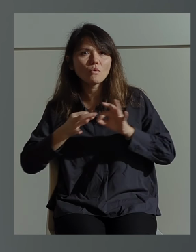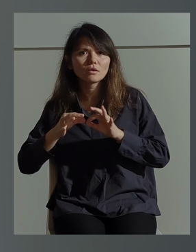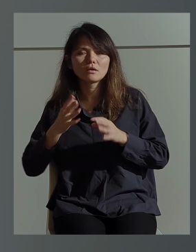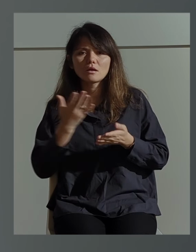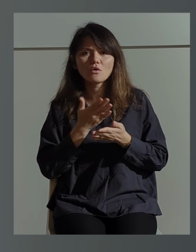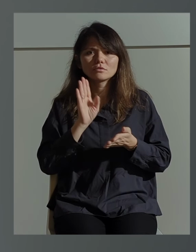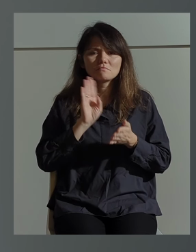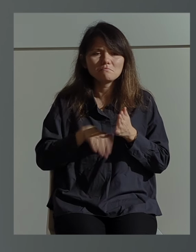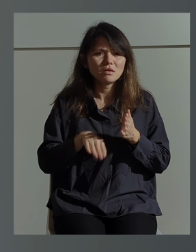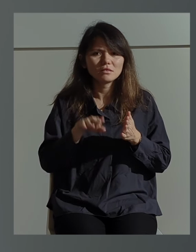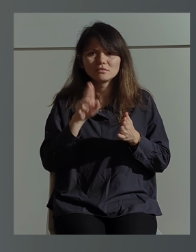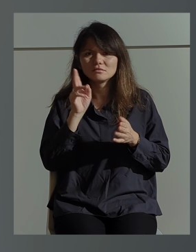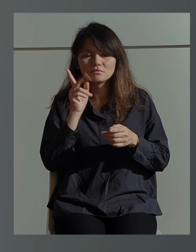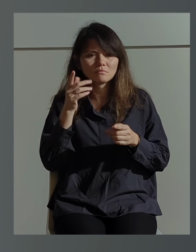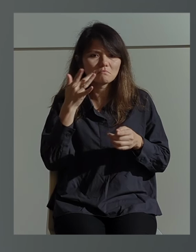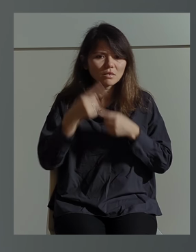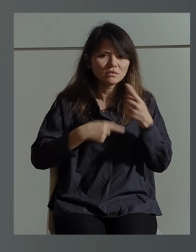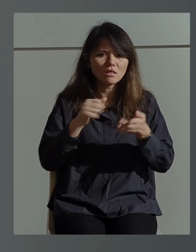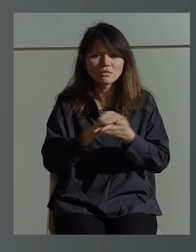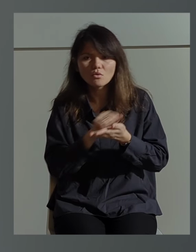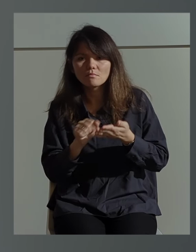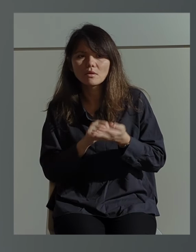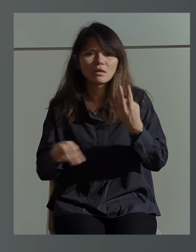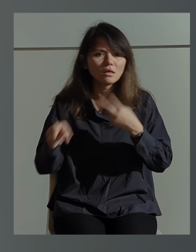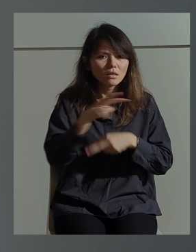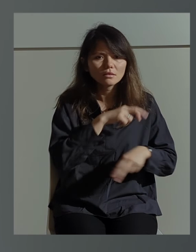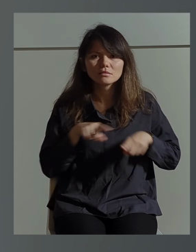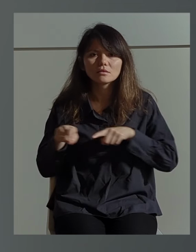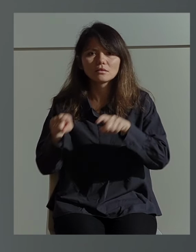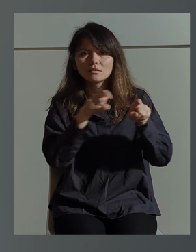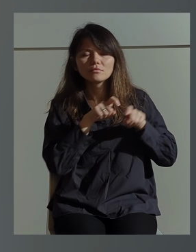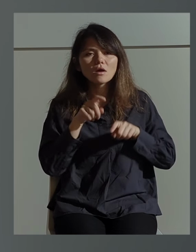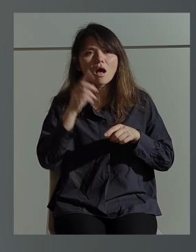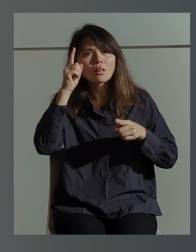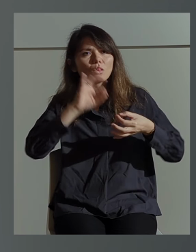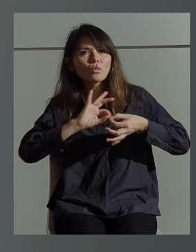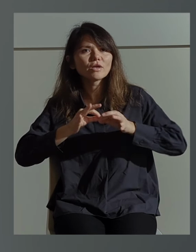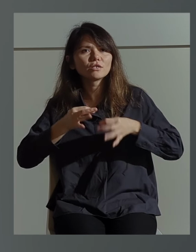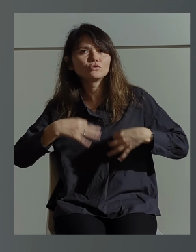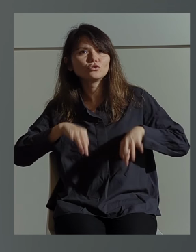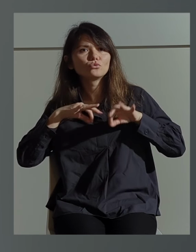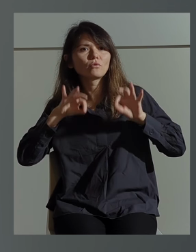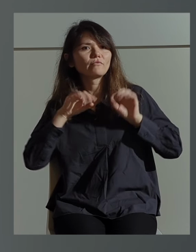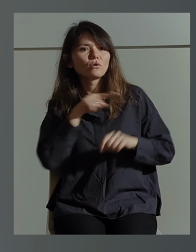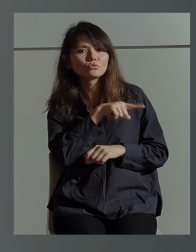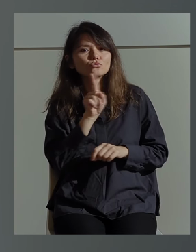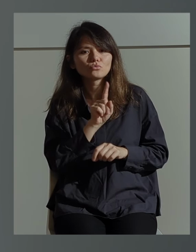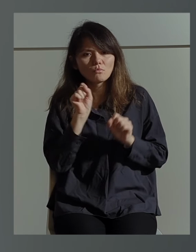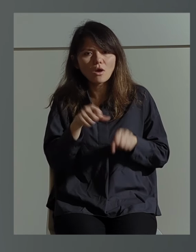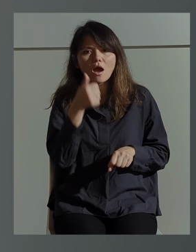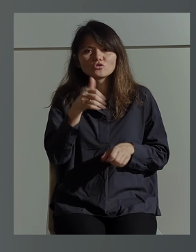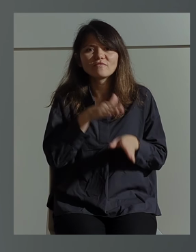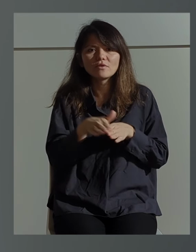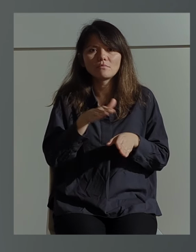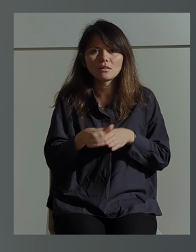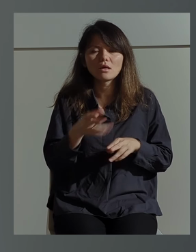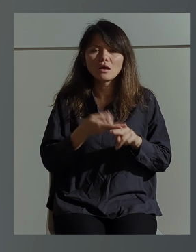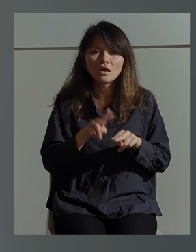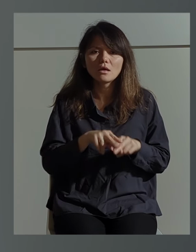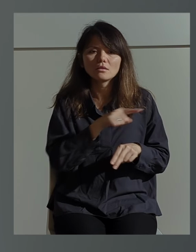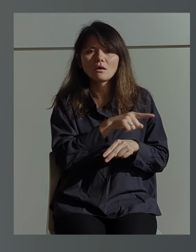документа оборота Да в логике чиновничества Единственное что мешает ему хорошо исполнять свою роль это бесконечные